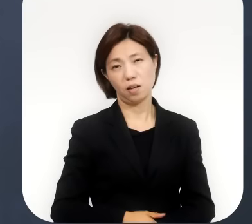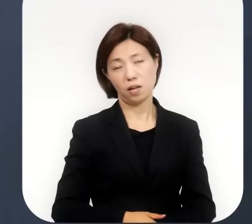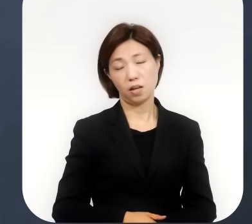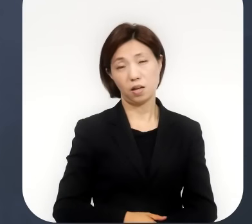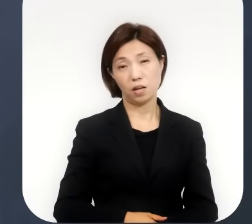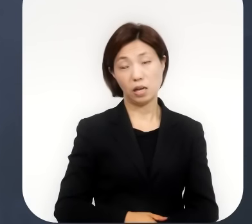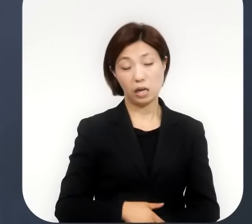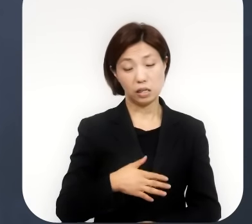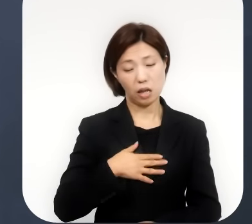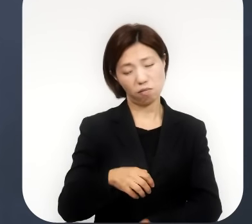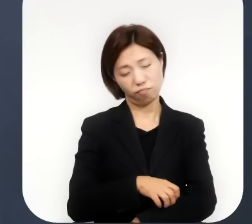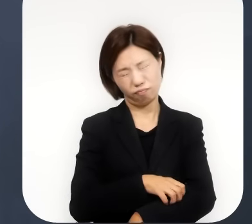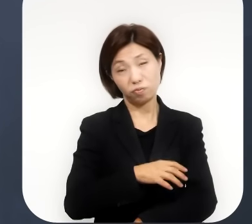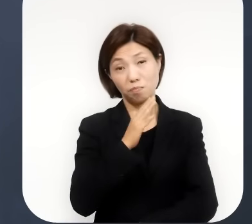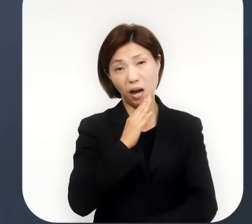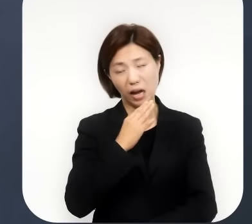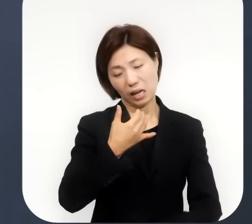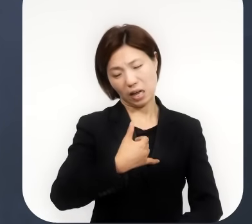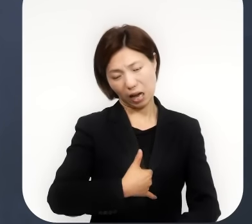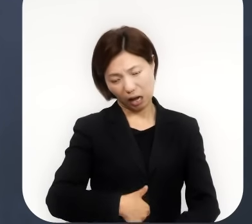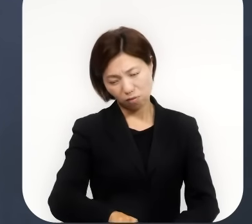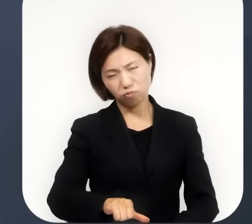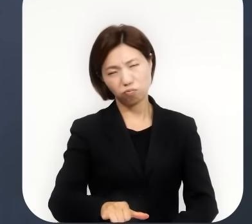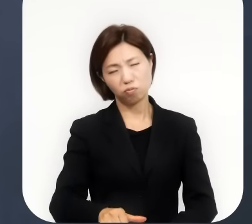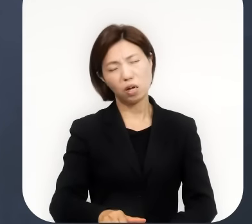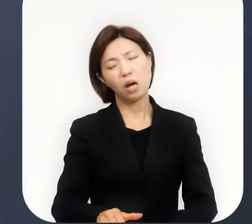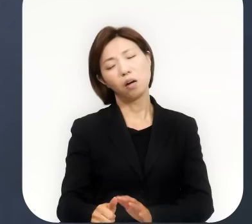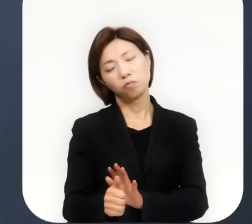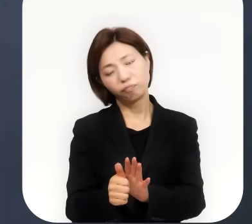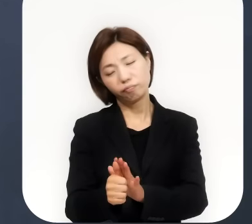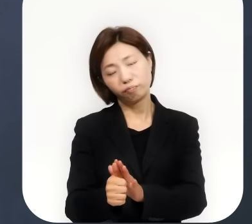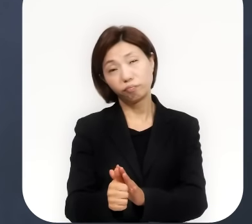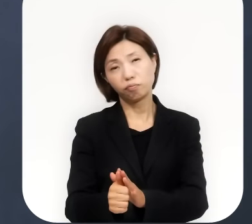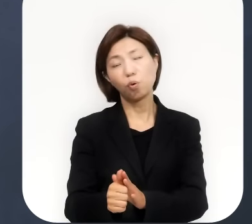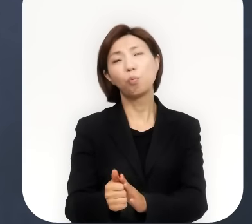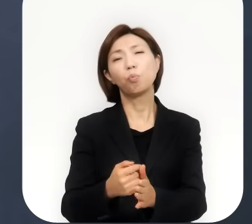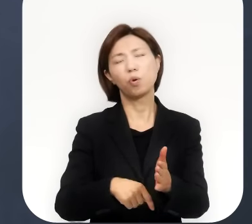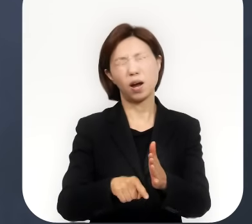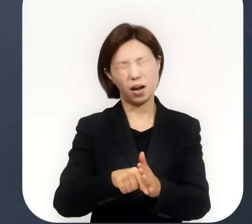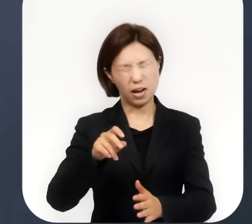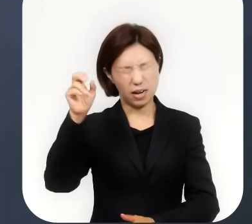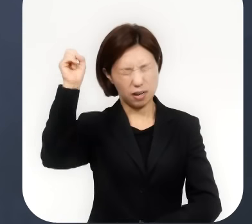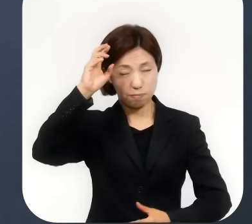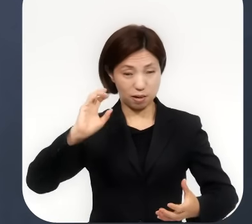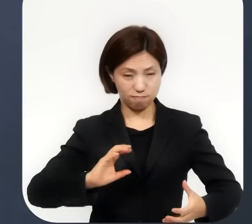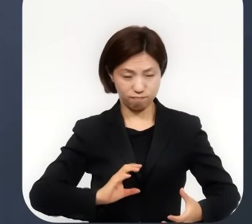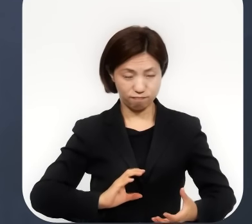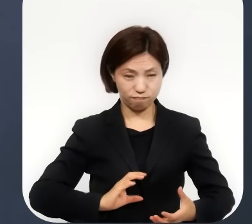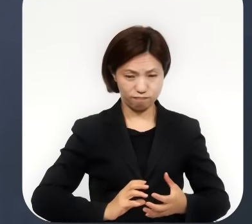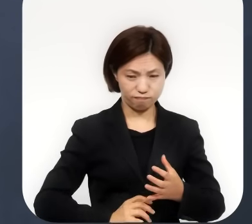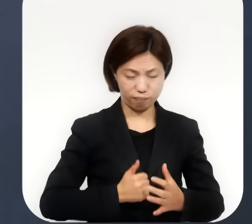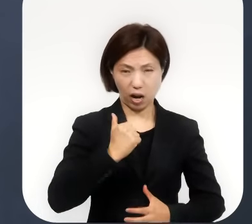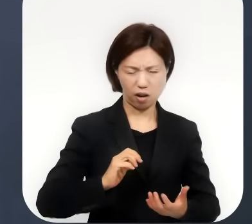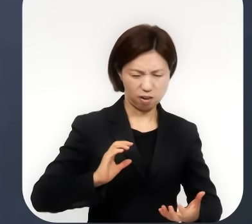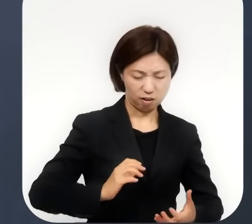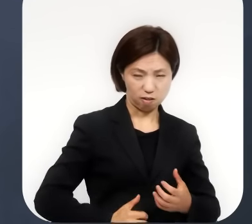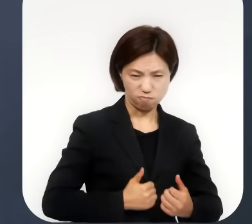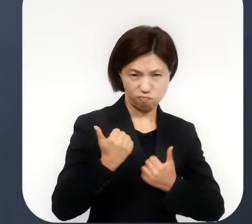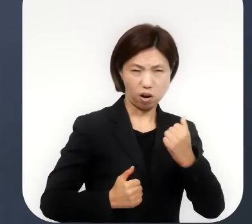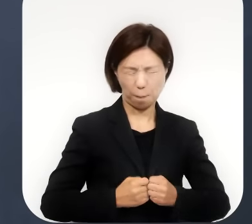그러니까 자기 조금 불편하더라도 아이들을 위해서 버럭 화를 내거나 이런 하면 아이들의